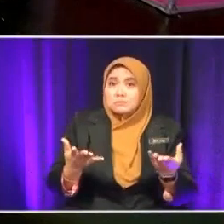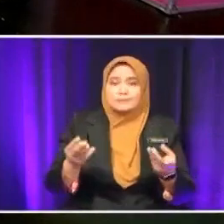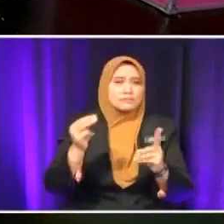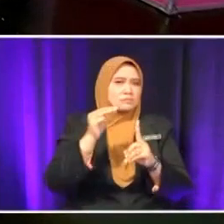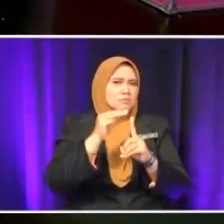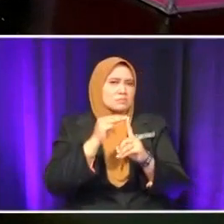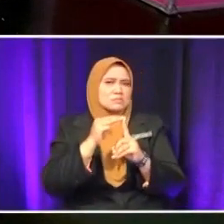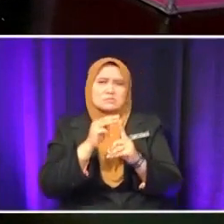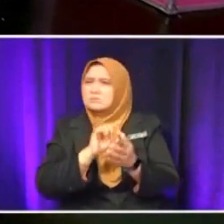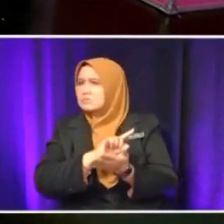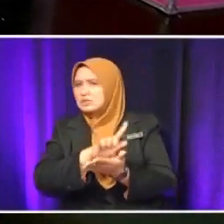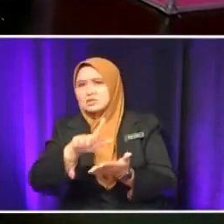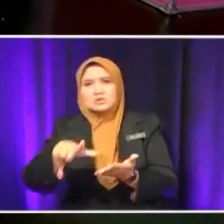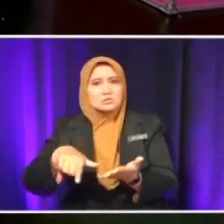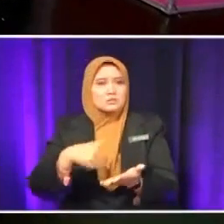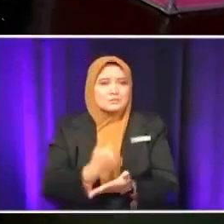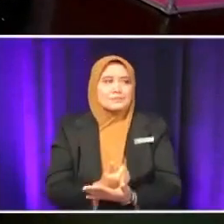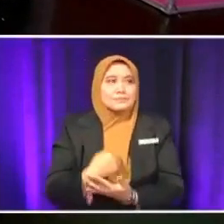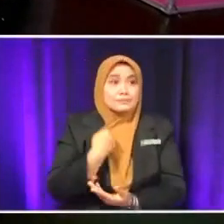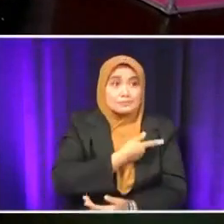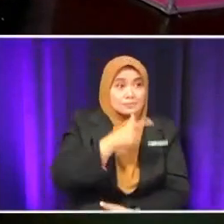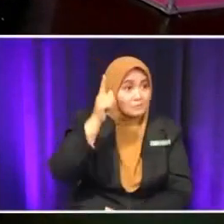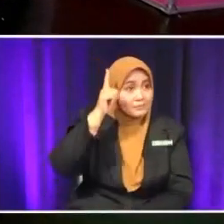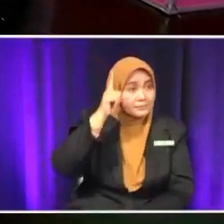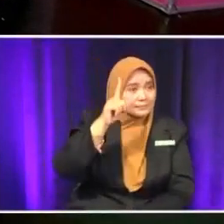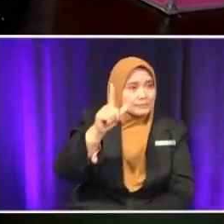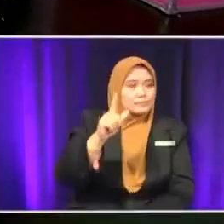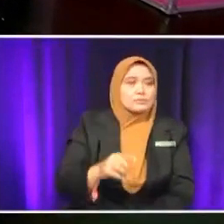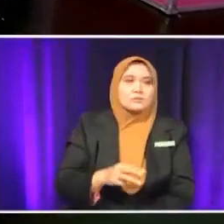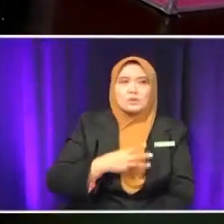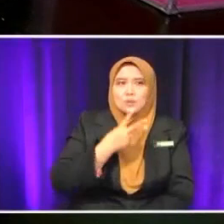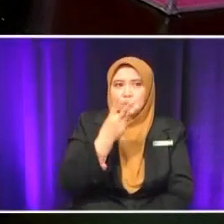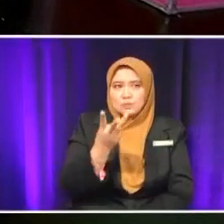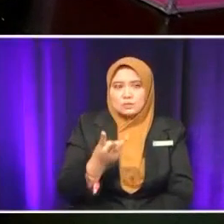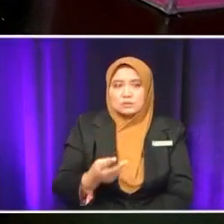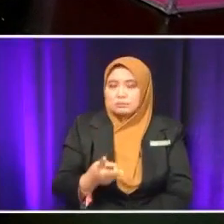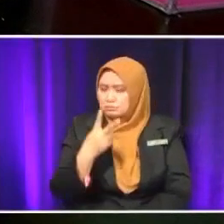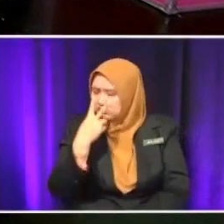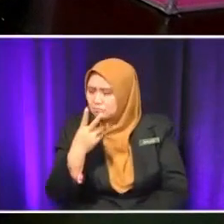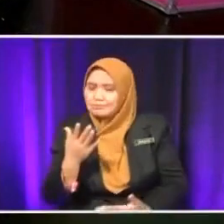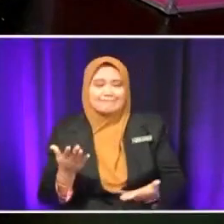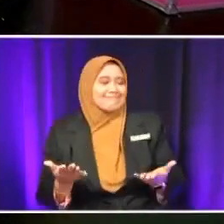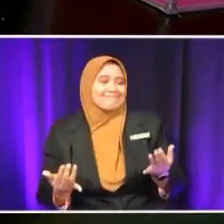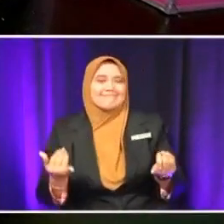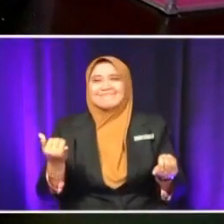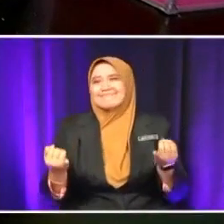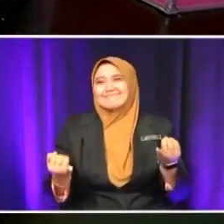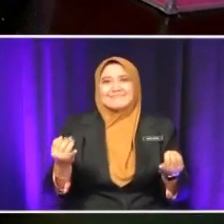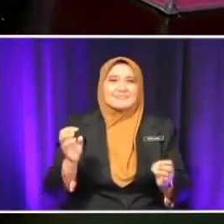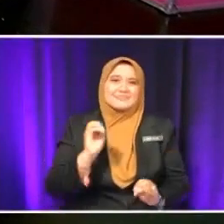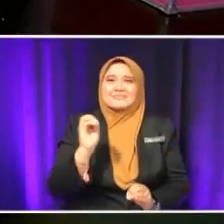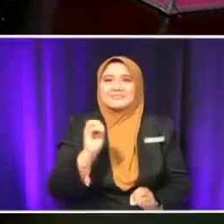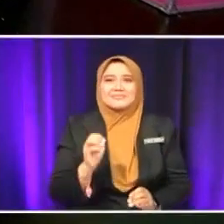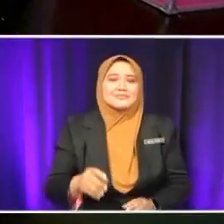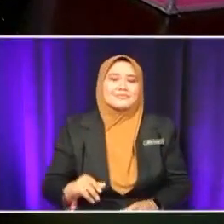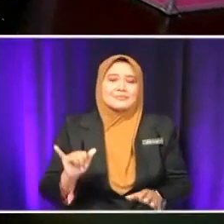secara keseluruhan untuk kelas kita hari ini? Jadi kita nampak, boleh saya tengok, nampaknya nampak seimbang. Nampak seimbang Tak ada siapa-siapa yang ketinggalan.